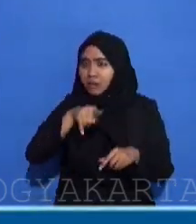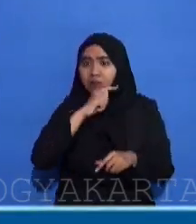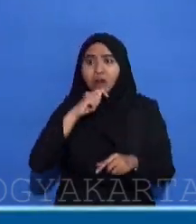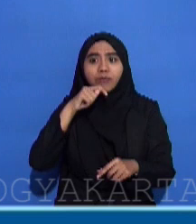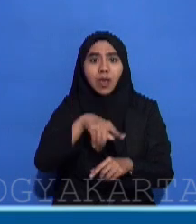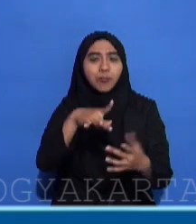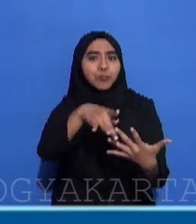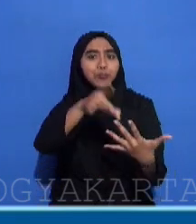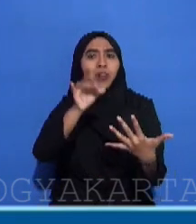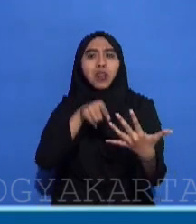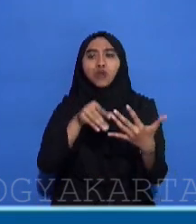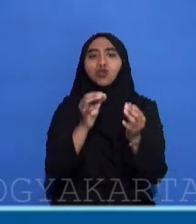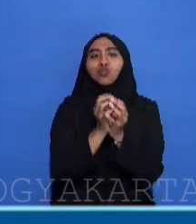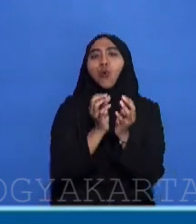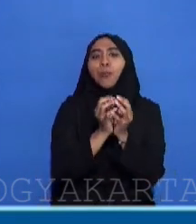asli